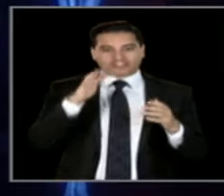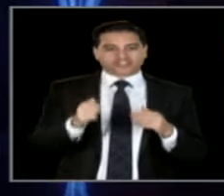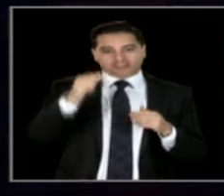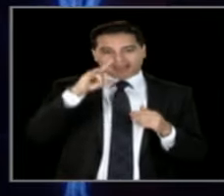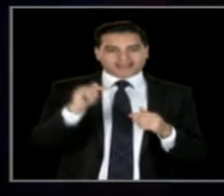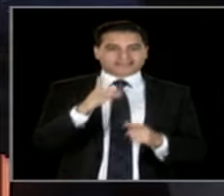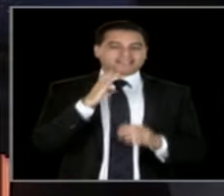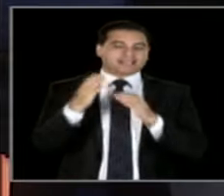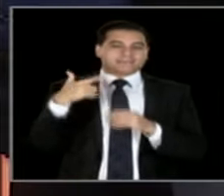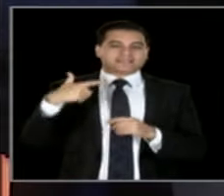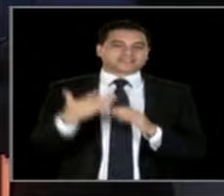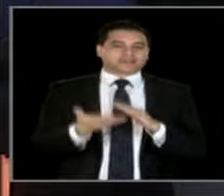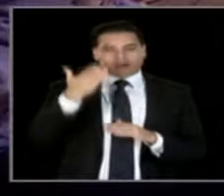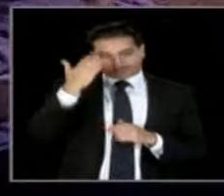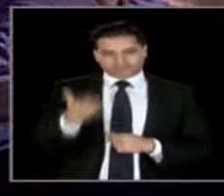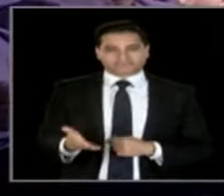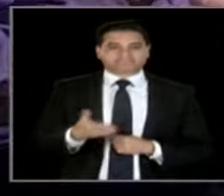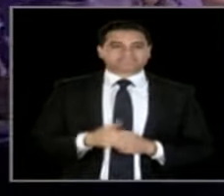نقطة.